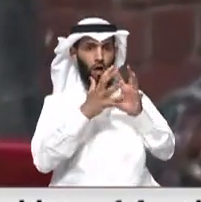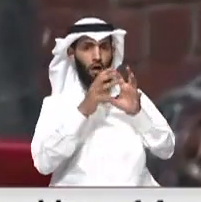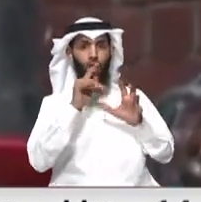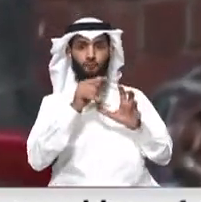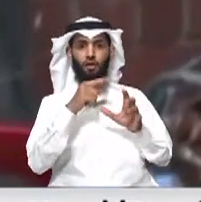الهاويه